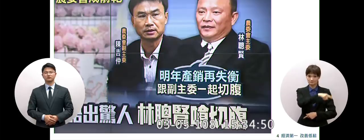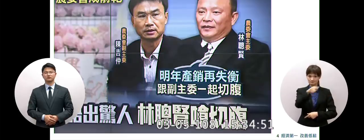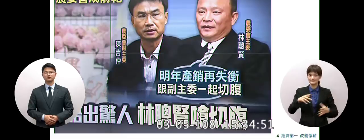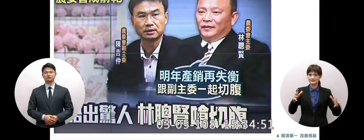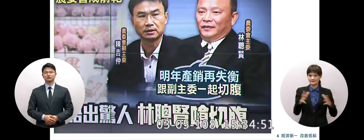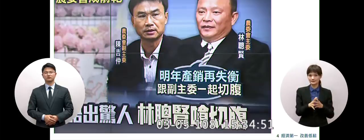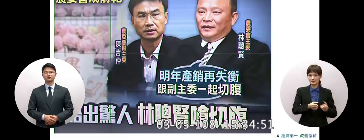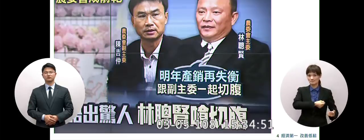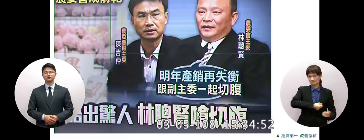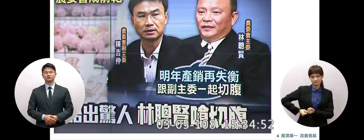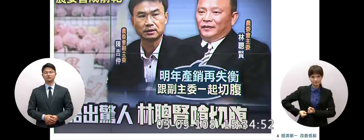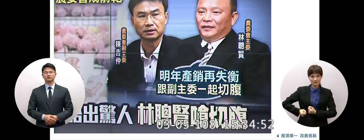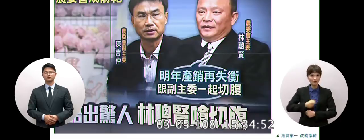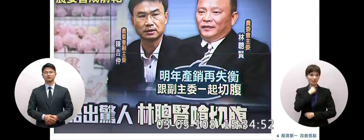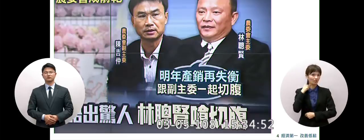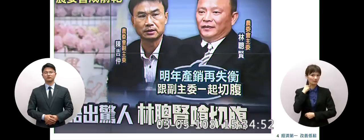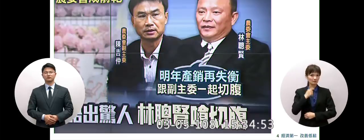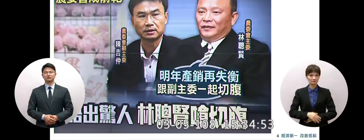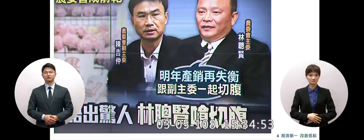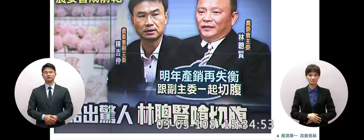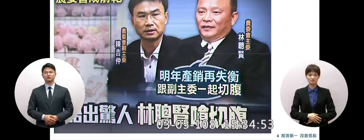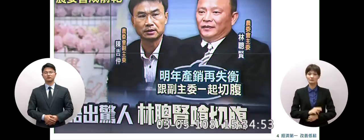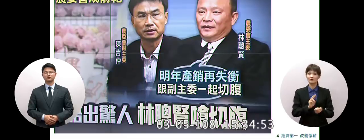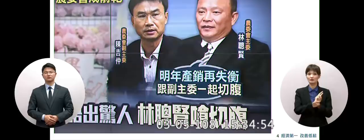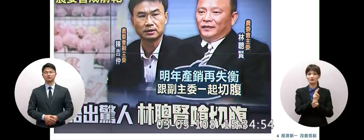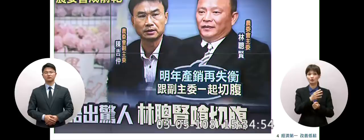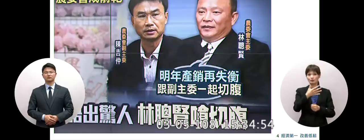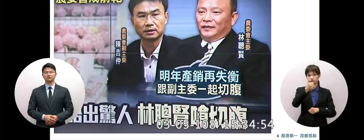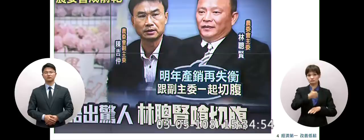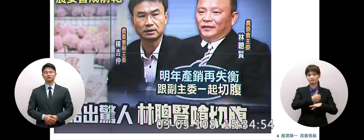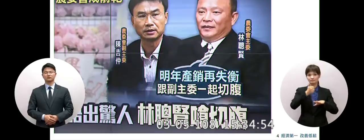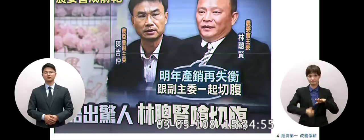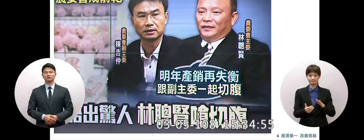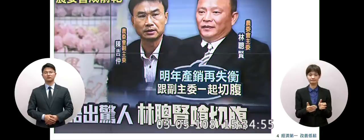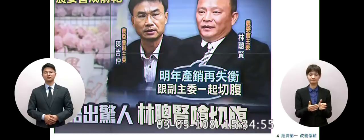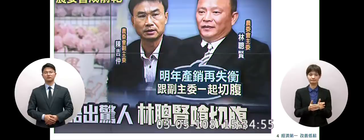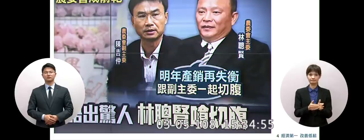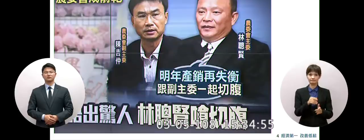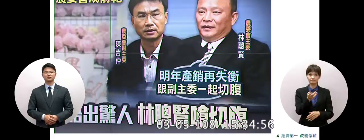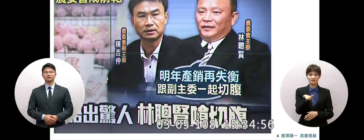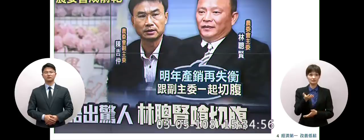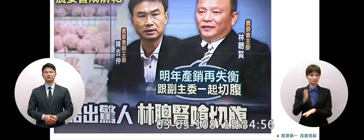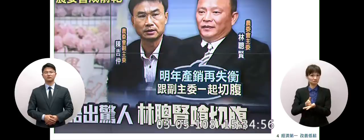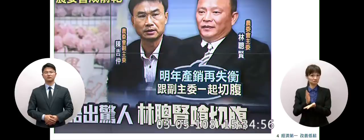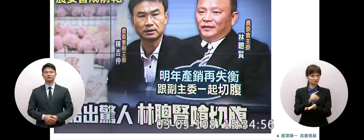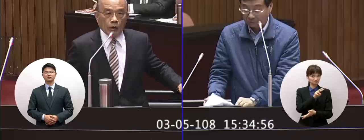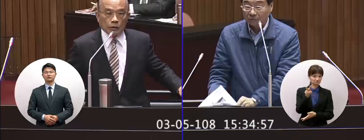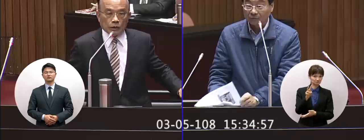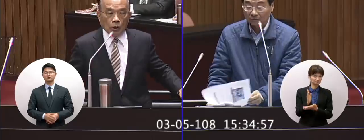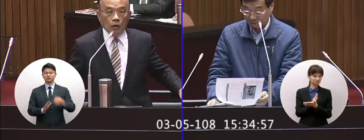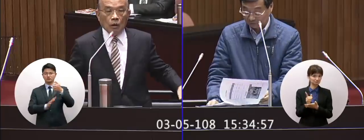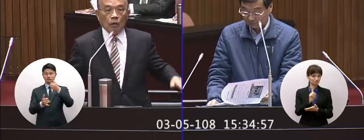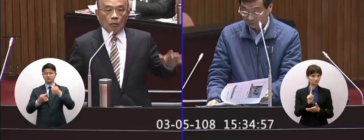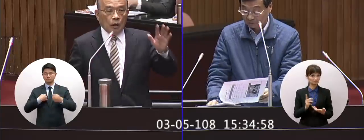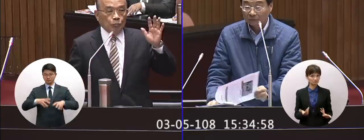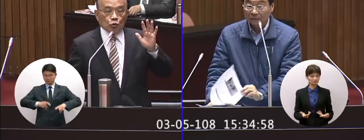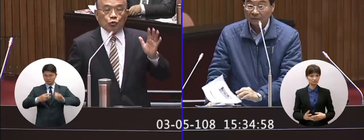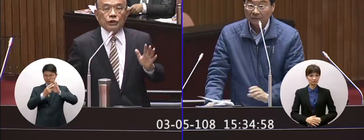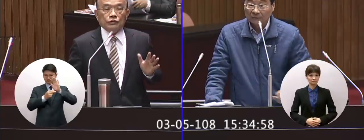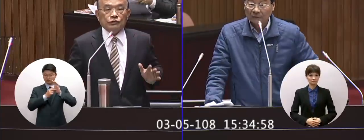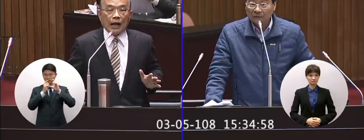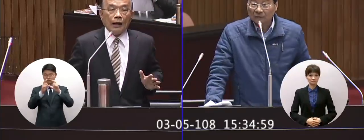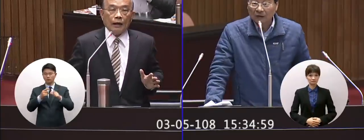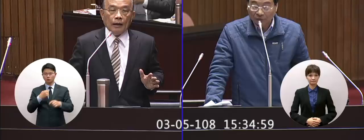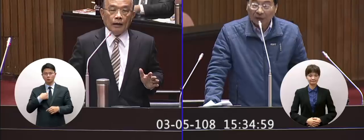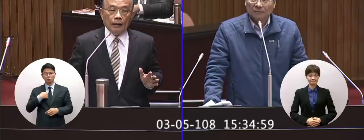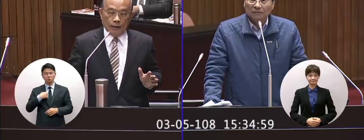你让我讲好，林主委已经下来了，您对他这样的讲法有没有评论？ 委员，我先说，我不